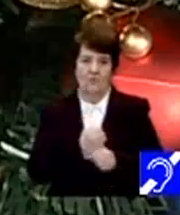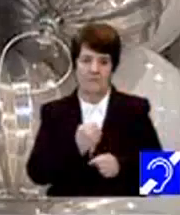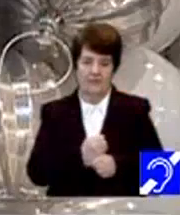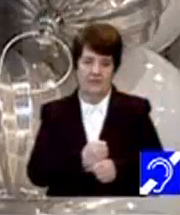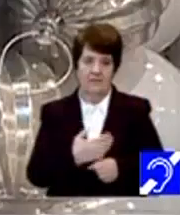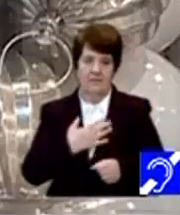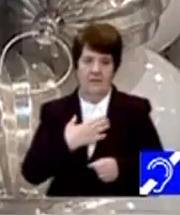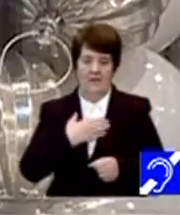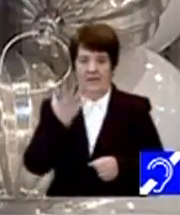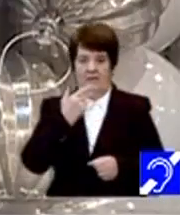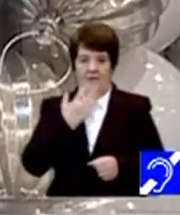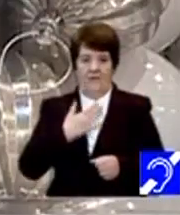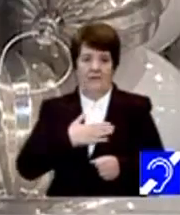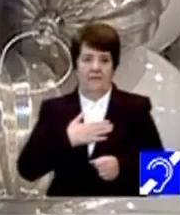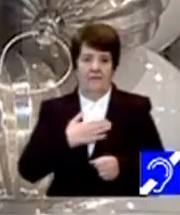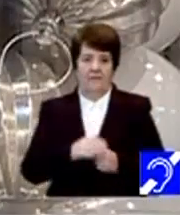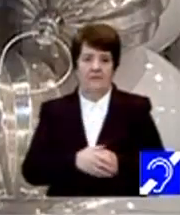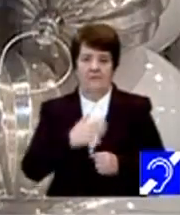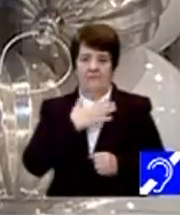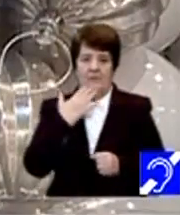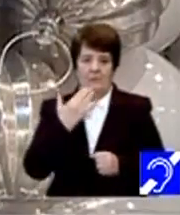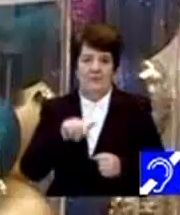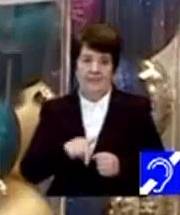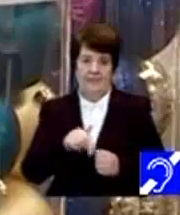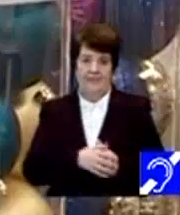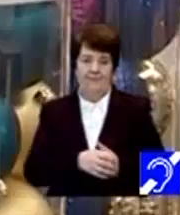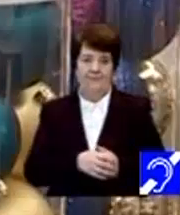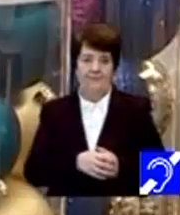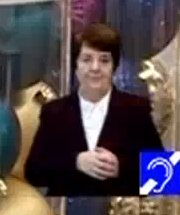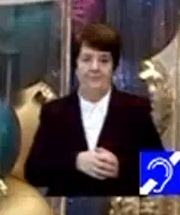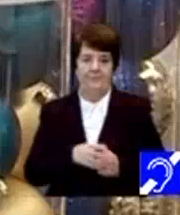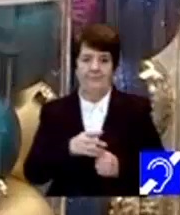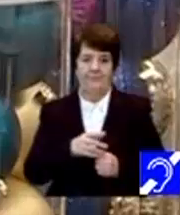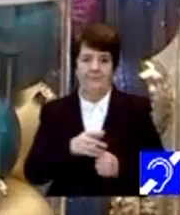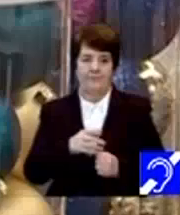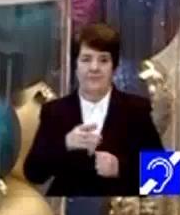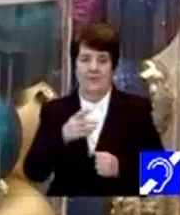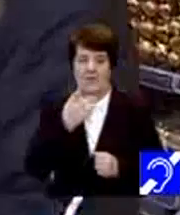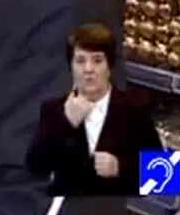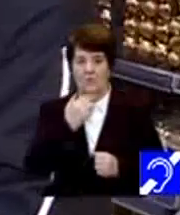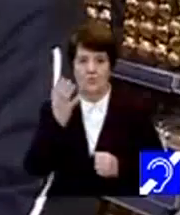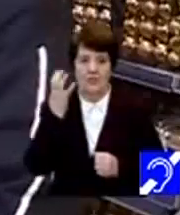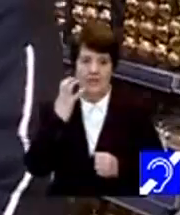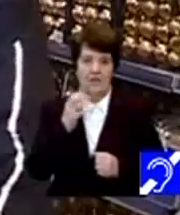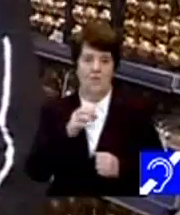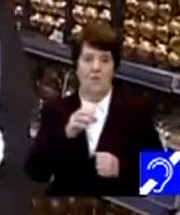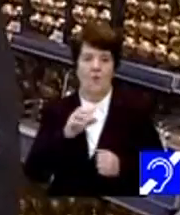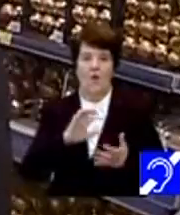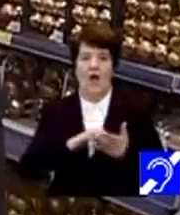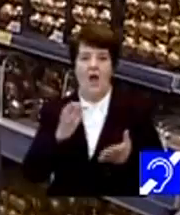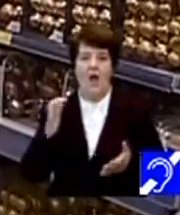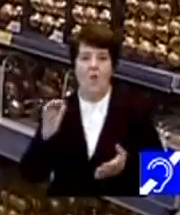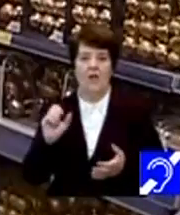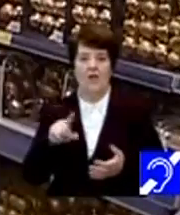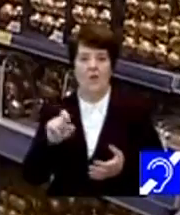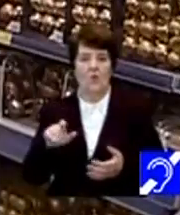Cumpătorii mai mult vin după anumite nuanțe de culori și de asta ele mai mult acum, anul acesta, preferă mai mult nuanțele de roșu-negru.